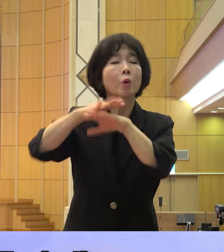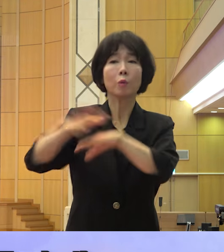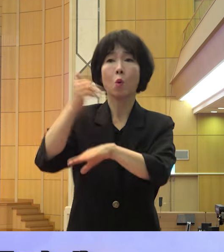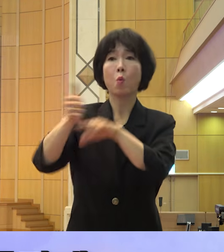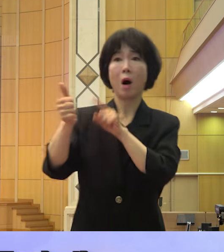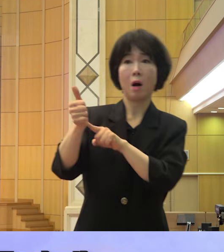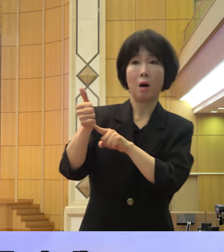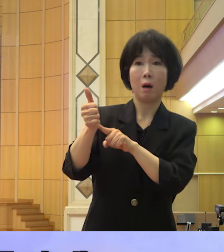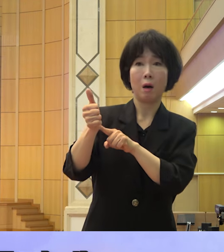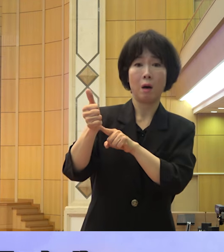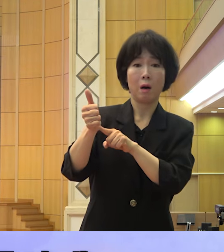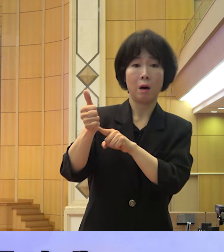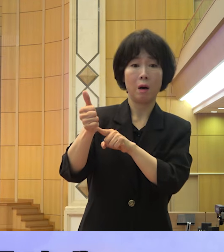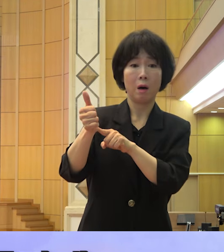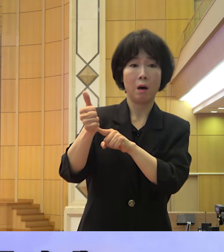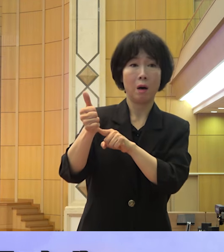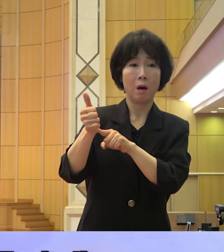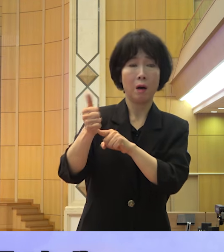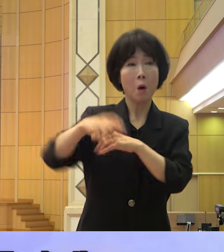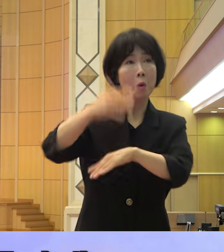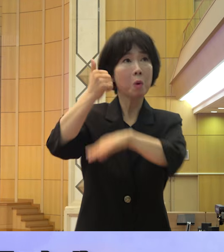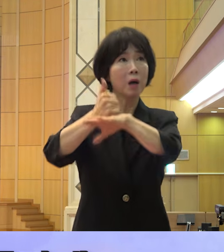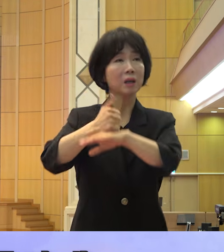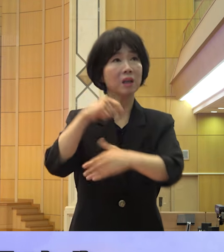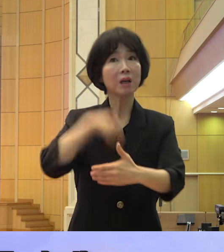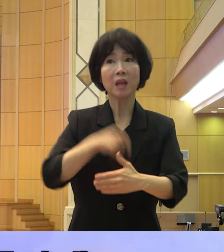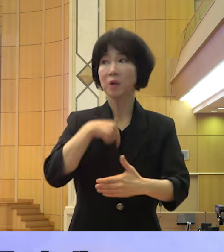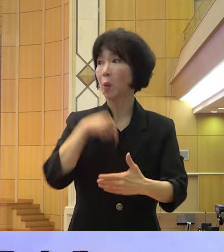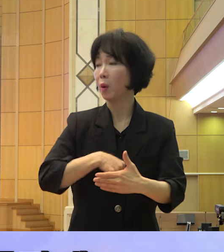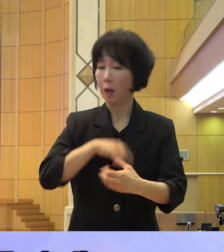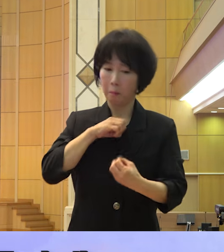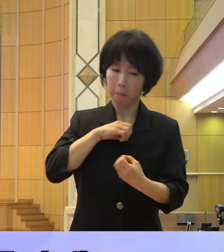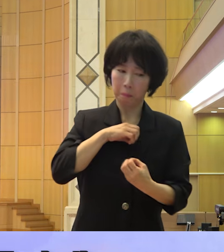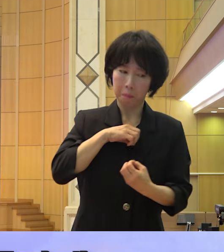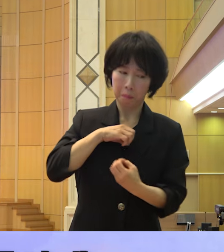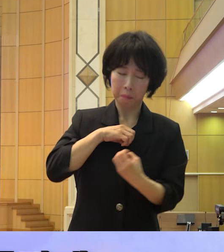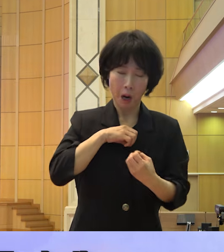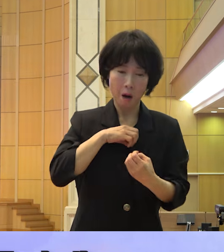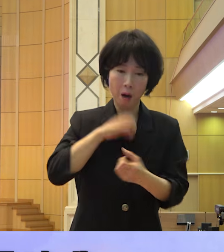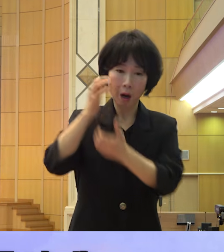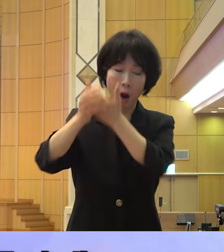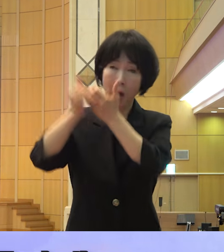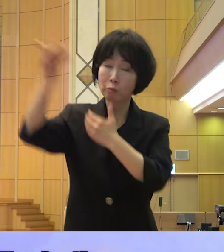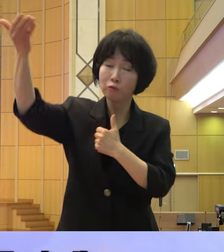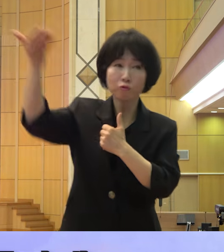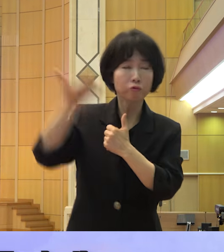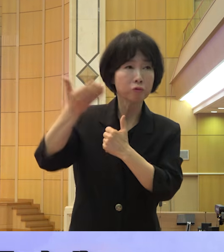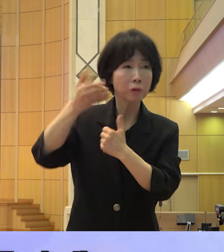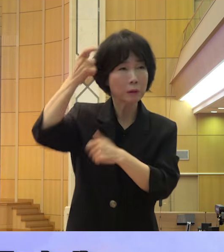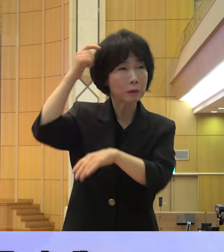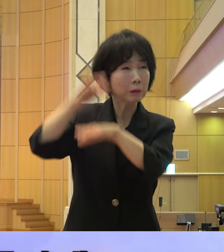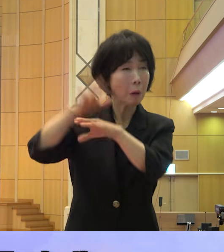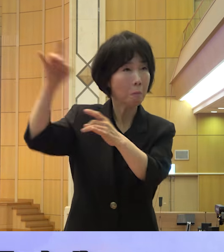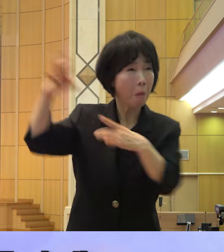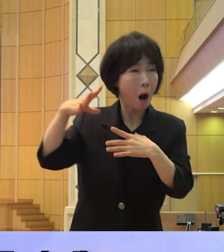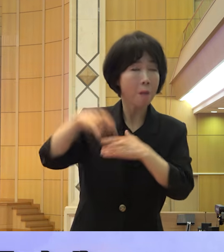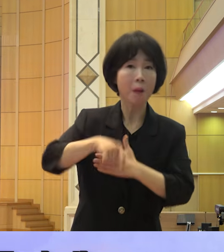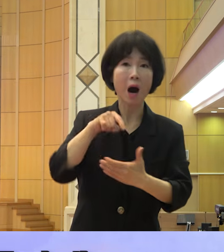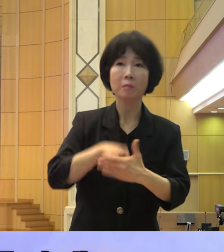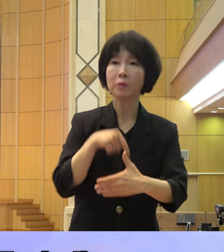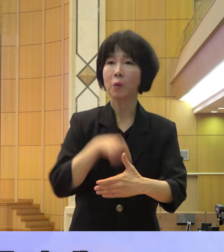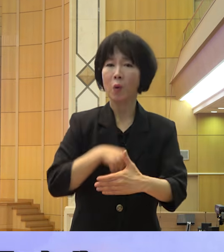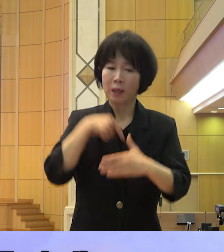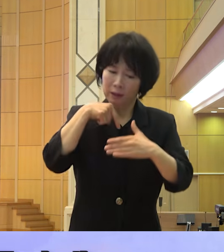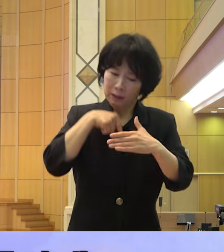왕인데, 솔로몬이가 자기 심중에 이르기를, 이 말은 하나님이 주신 지혜에 따라서 자기